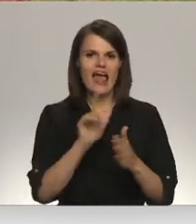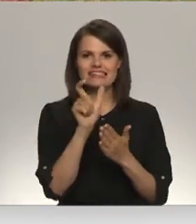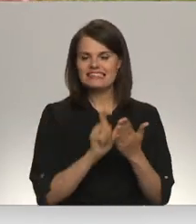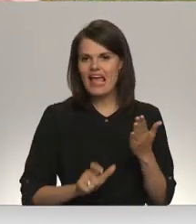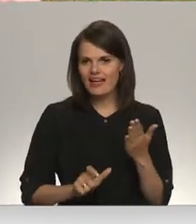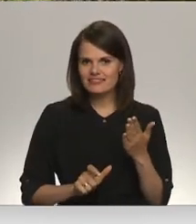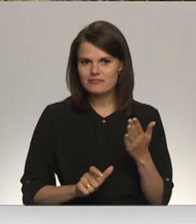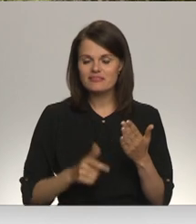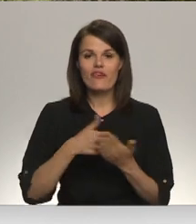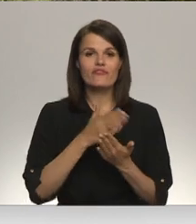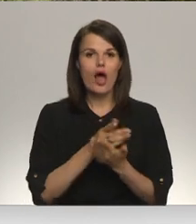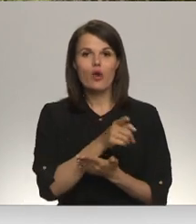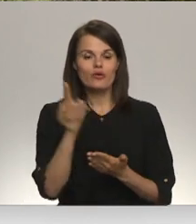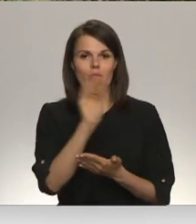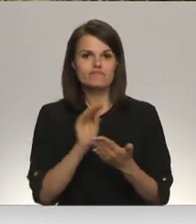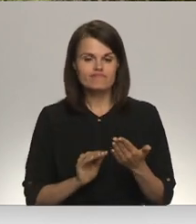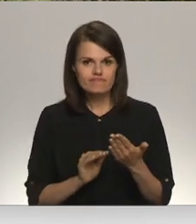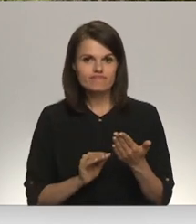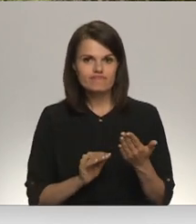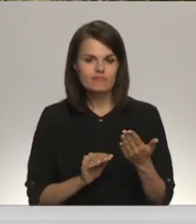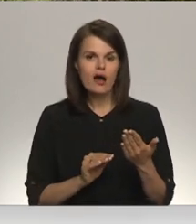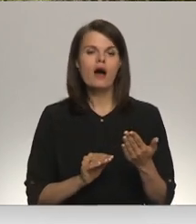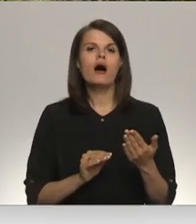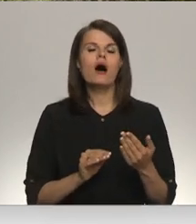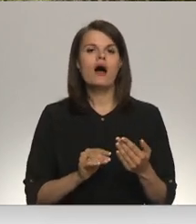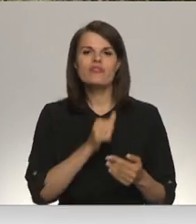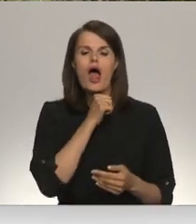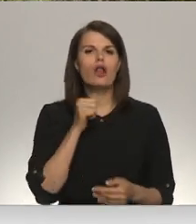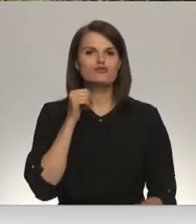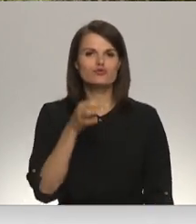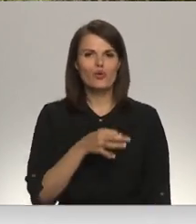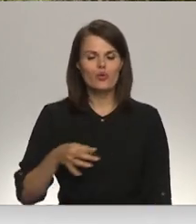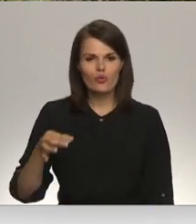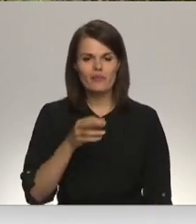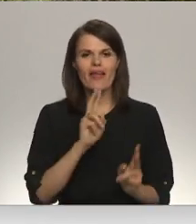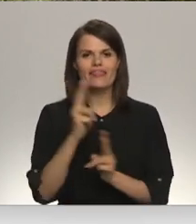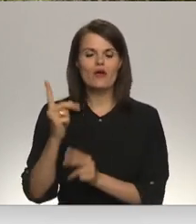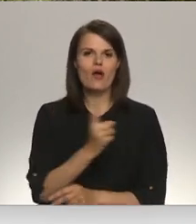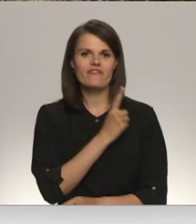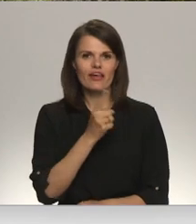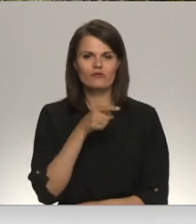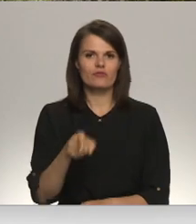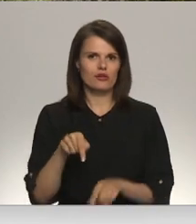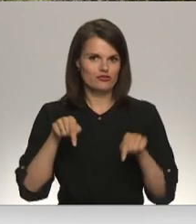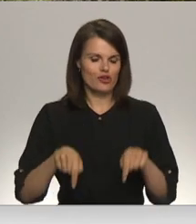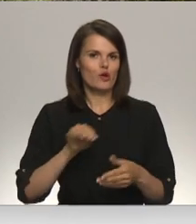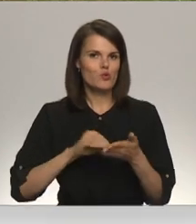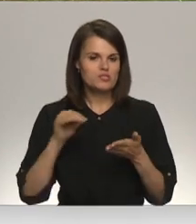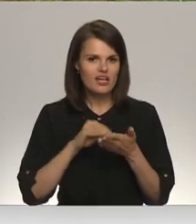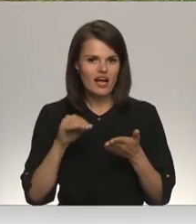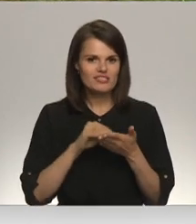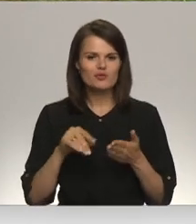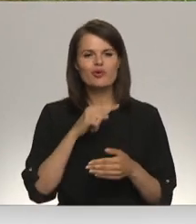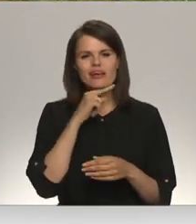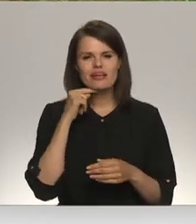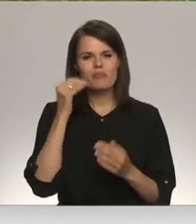tapušas Talsu novadā. Kad tu nāks klusumā, tā ir ģibuļu pagasta dziesma. Dejo vientulība, tā ir tīri ģibuļu pagasta dziesma.